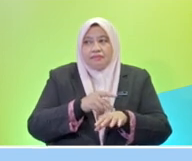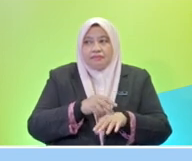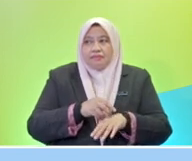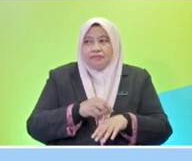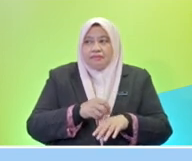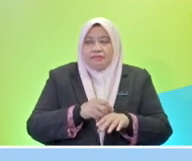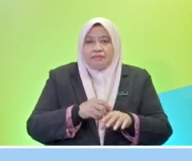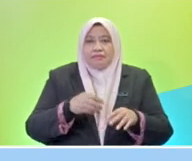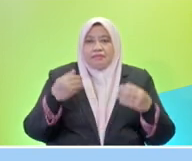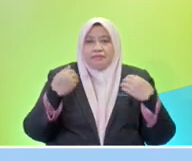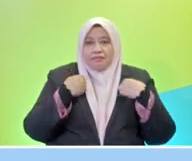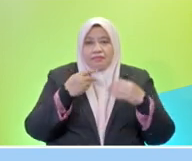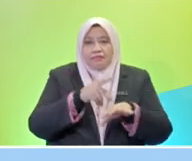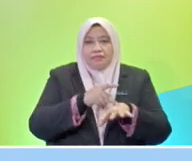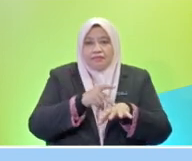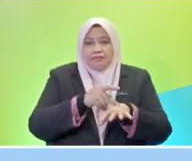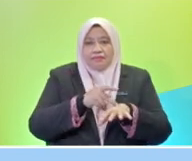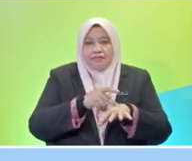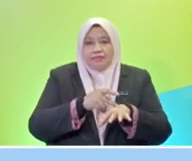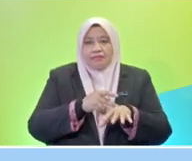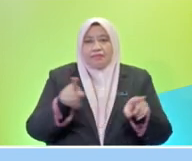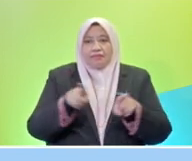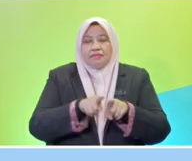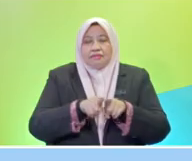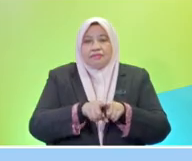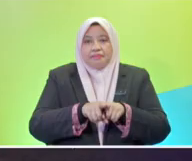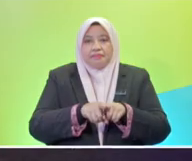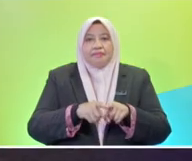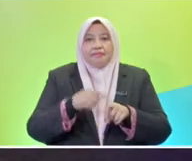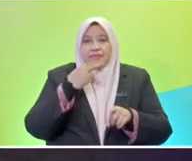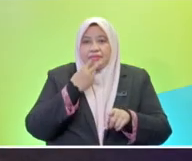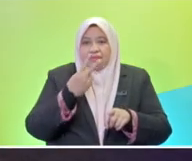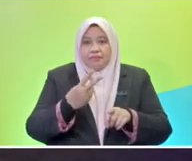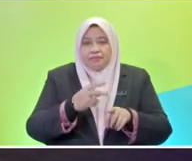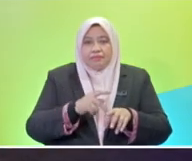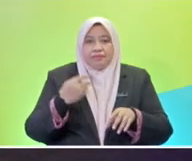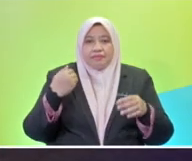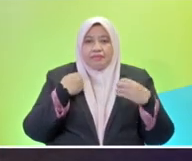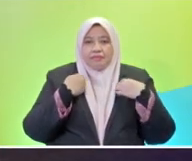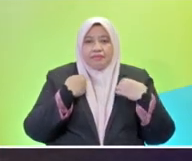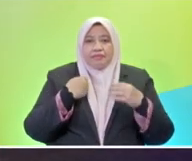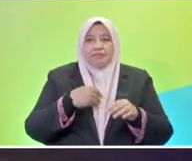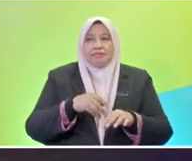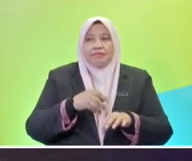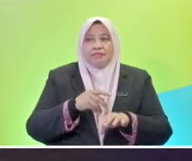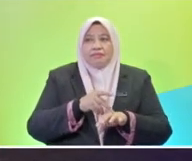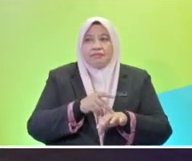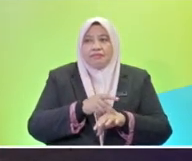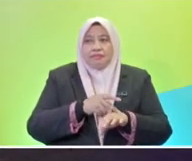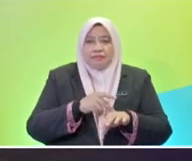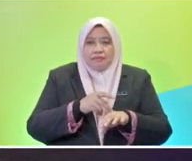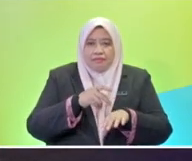Kloroplas. Dalam kloroplas ada klorofil. Okey, sama-sama sebut. Dalam kloroplas. Dalam kloroplas.